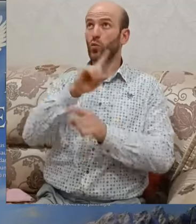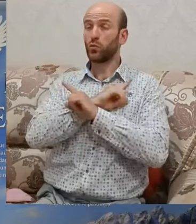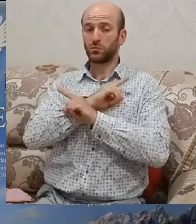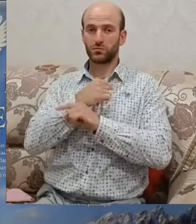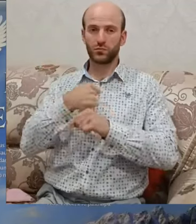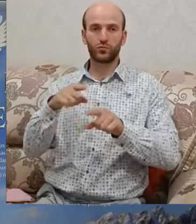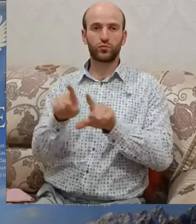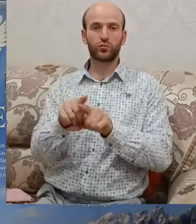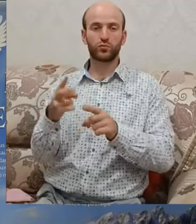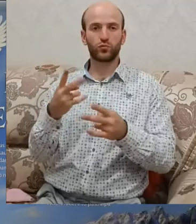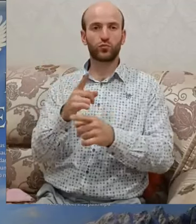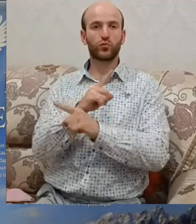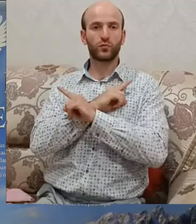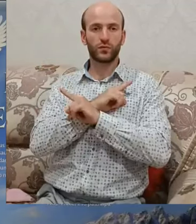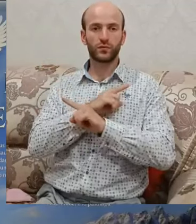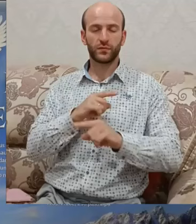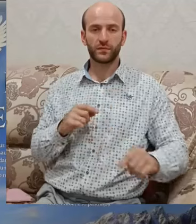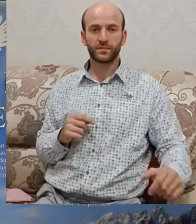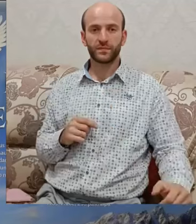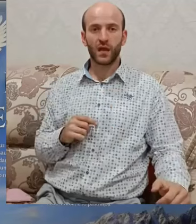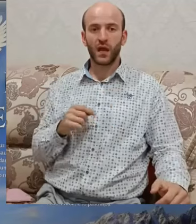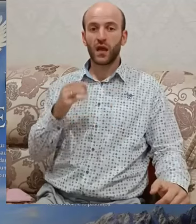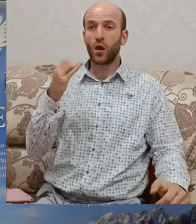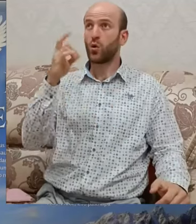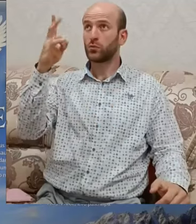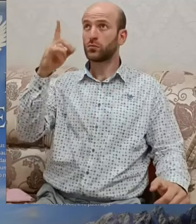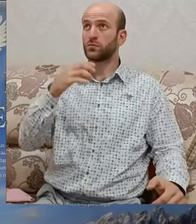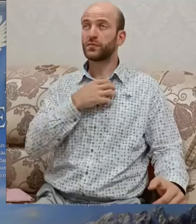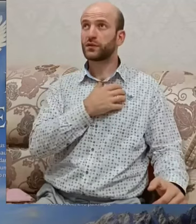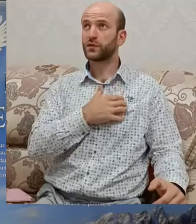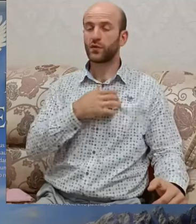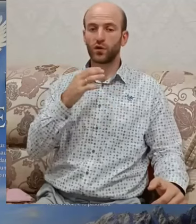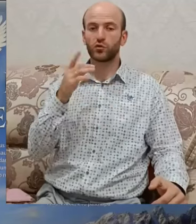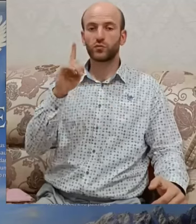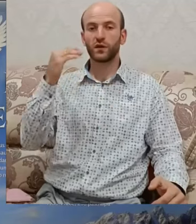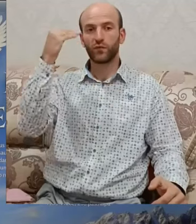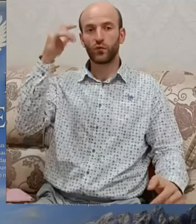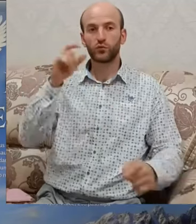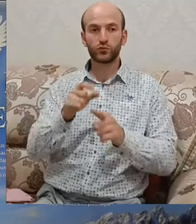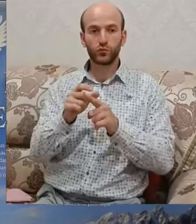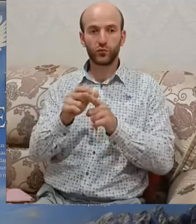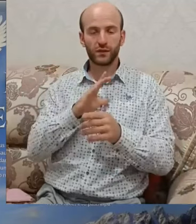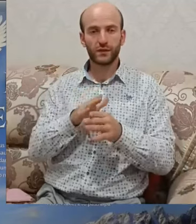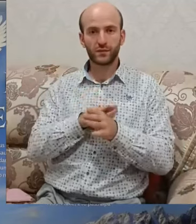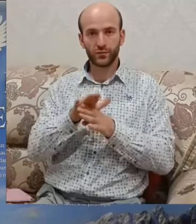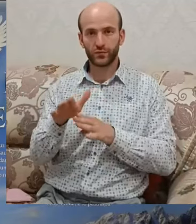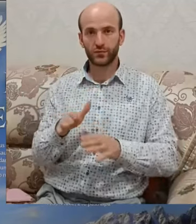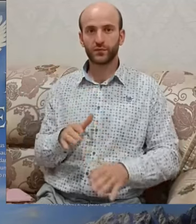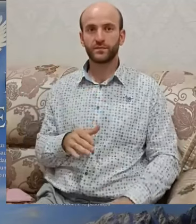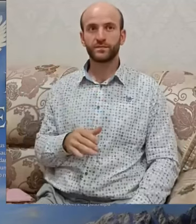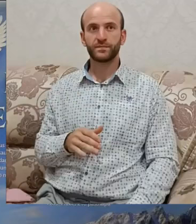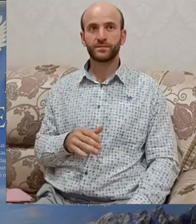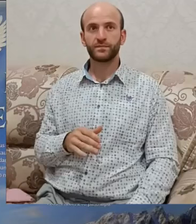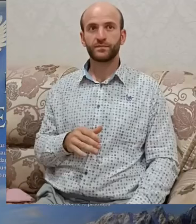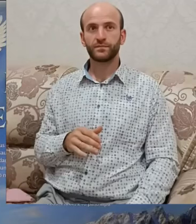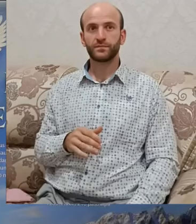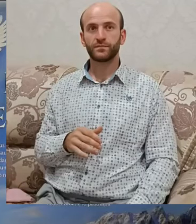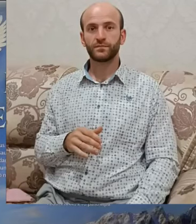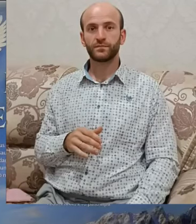jis rūpinasi, kad jo žodis, и он заботится, чтоб его слово исполнилось. Pranašas sako, пророк